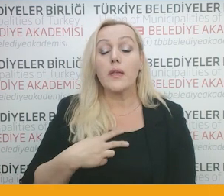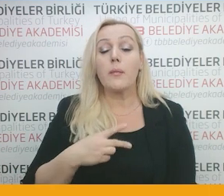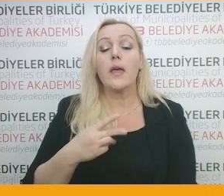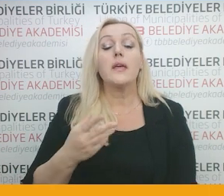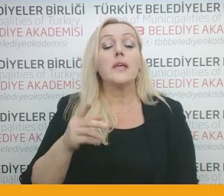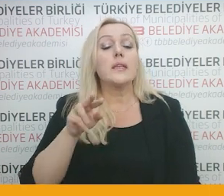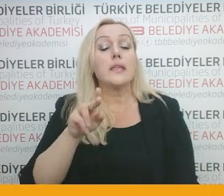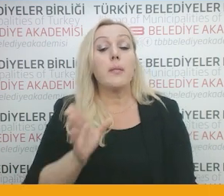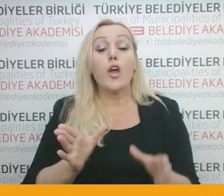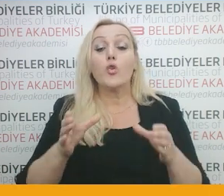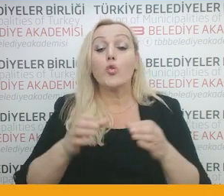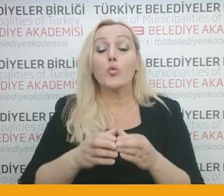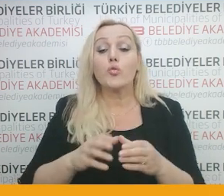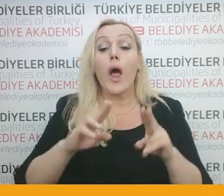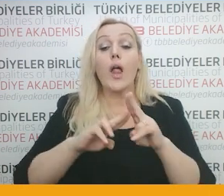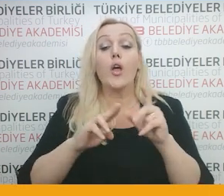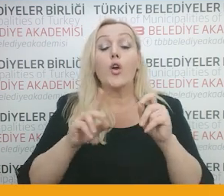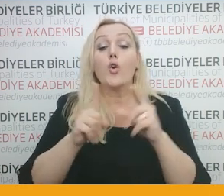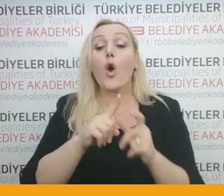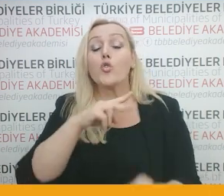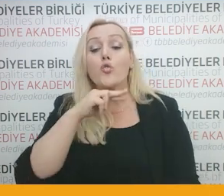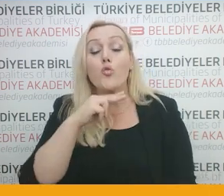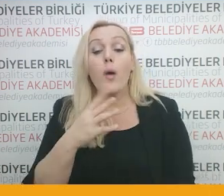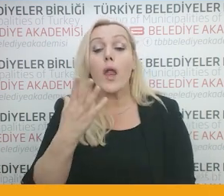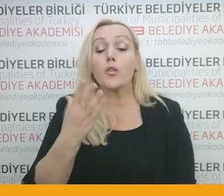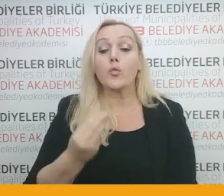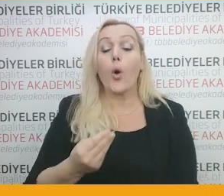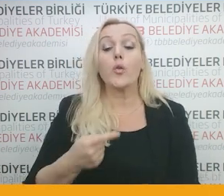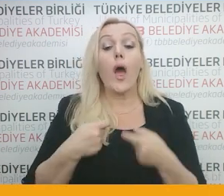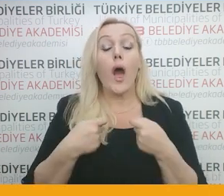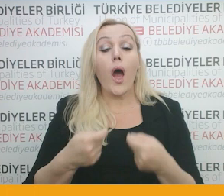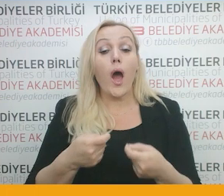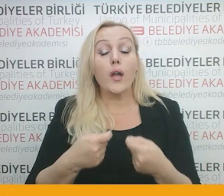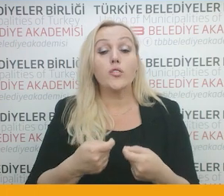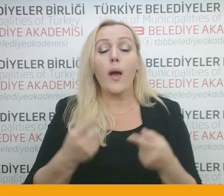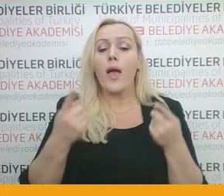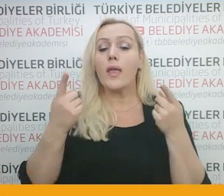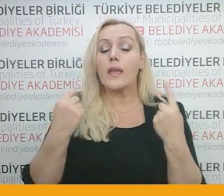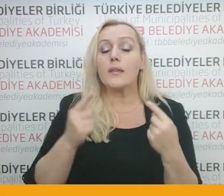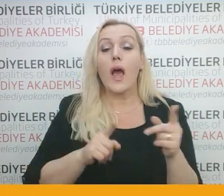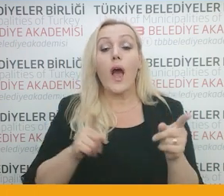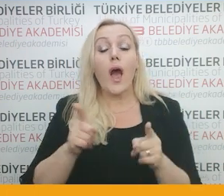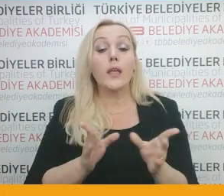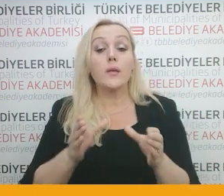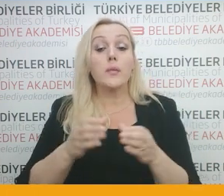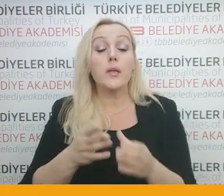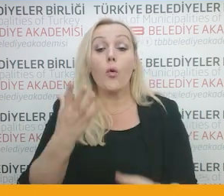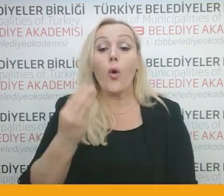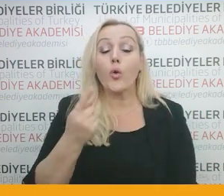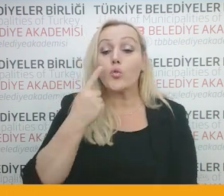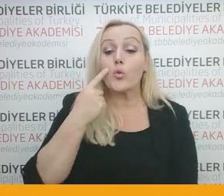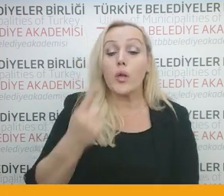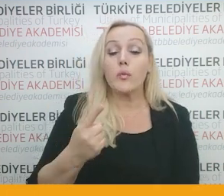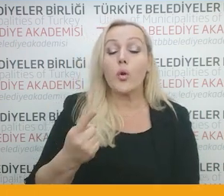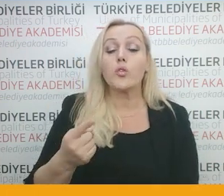Burada kurumsal kodlamanın dördüncü düzeyinde ne yapıyoruz? Harcama birimini, harcama yetkisinin hangi birim olduğunu da görebiliyoruz.